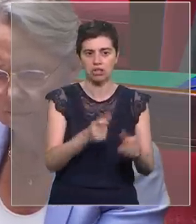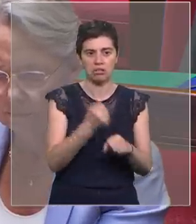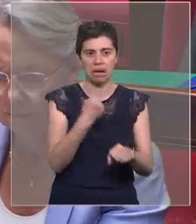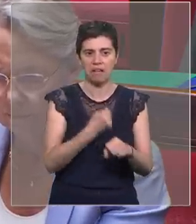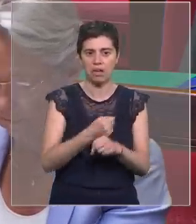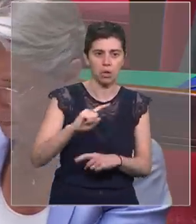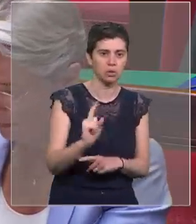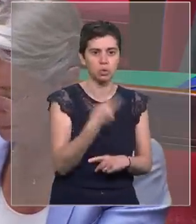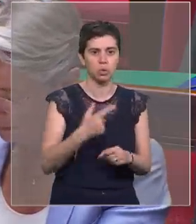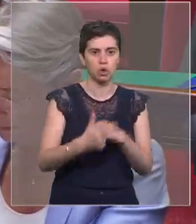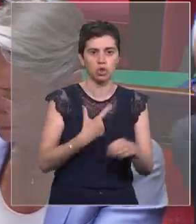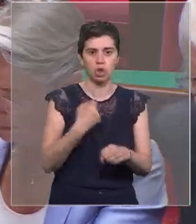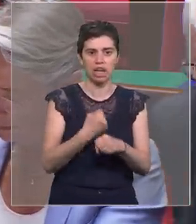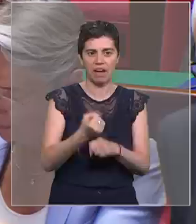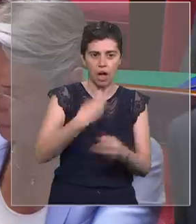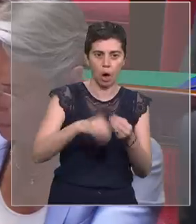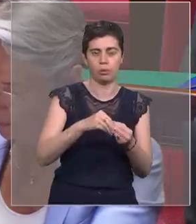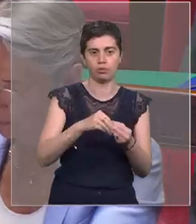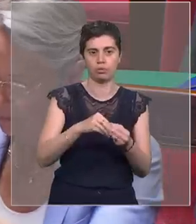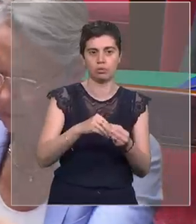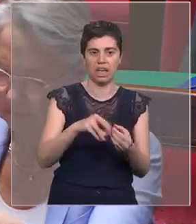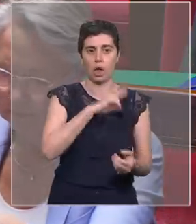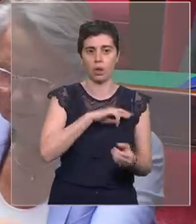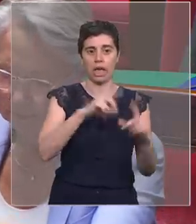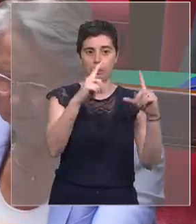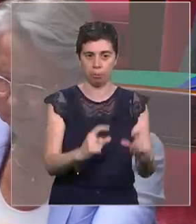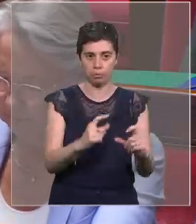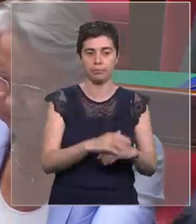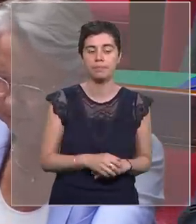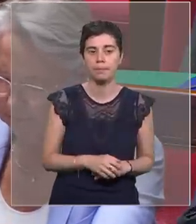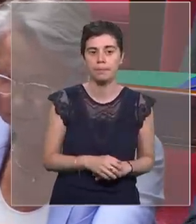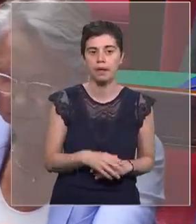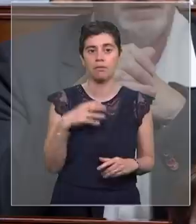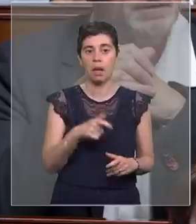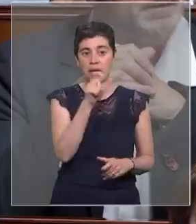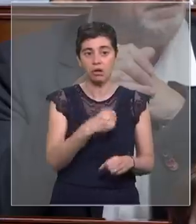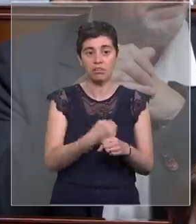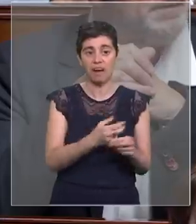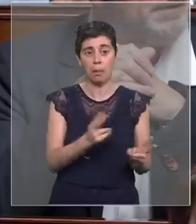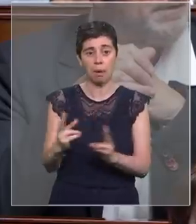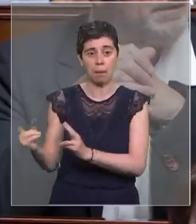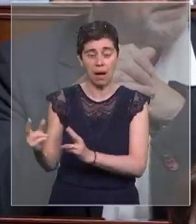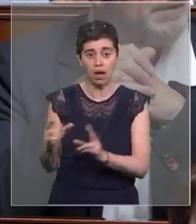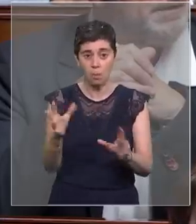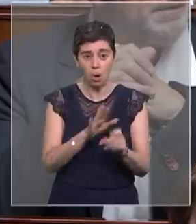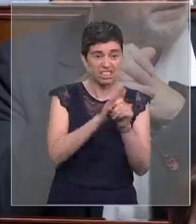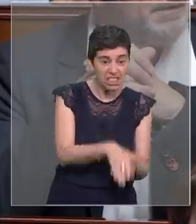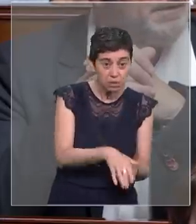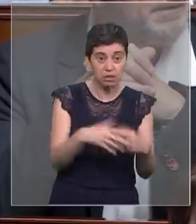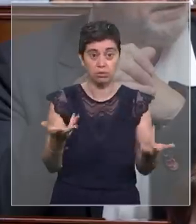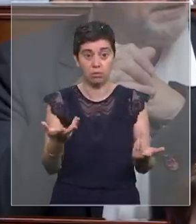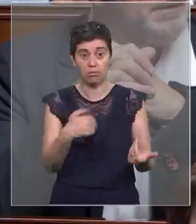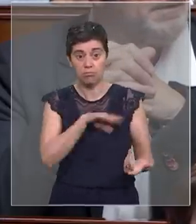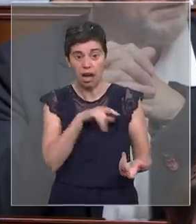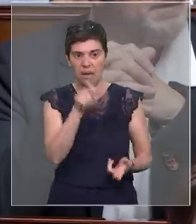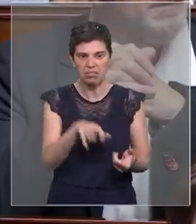et travailleuses à 2 ans de travail de plus et à des retraites plus basses. Elle condamne les carrières hachées par les discriminations, hachées par les